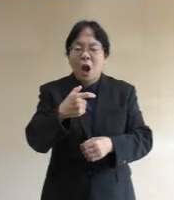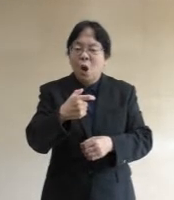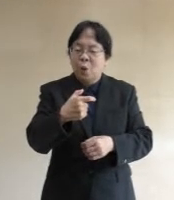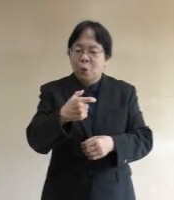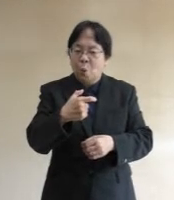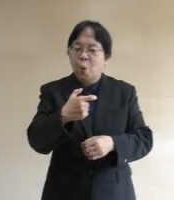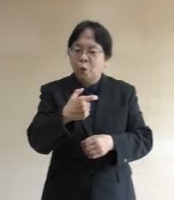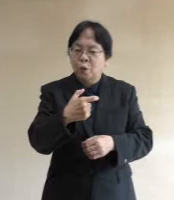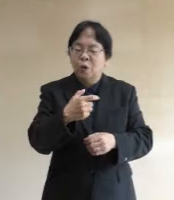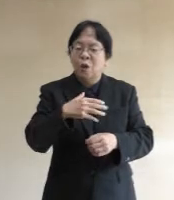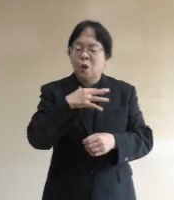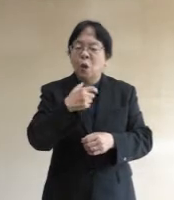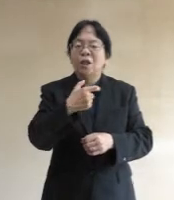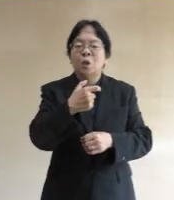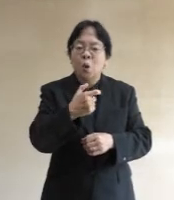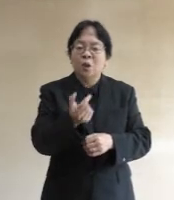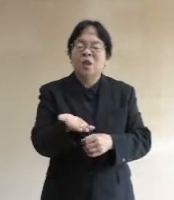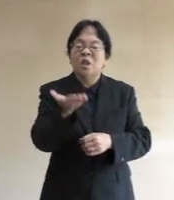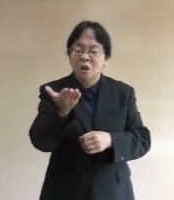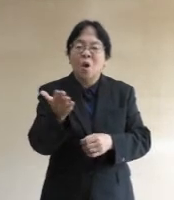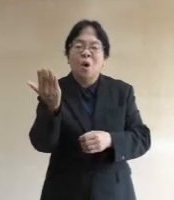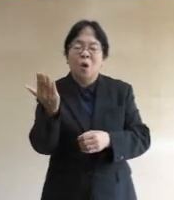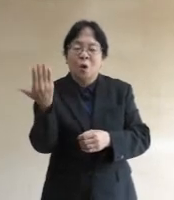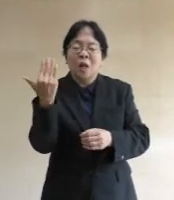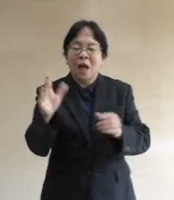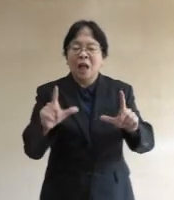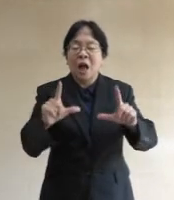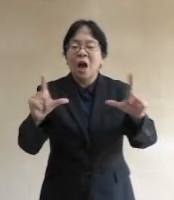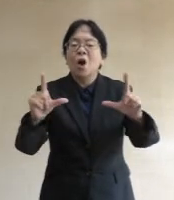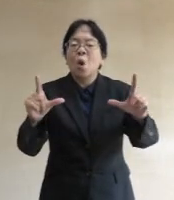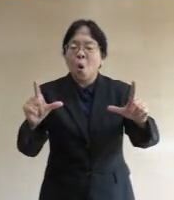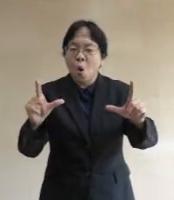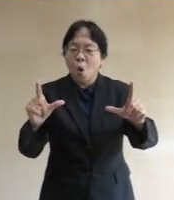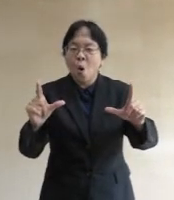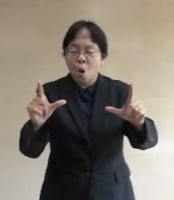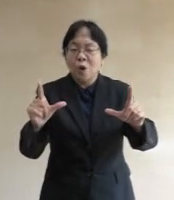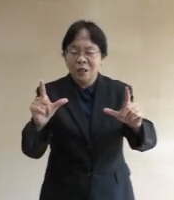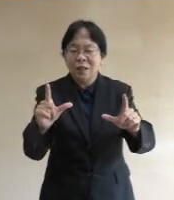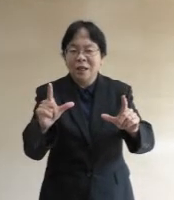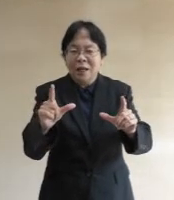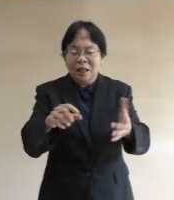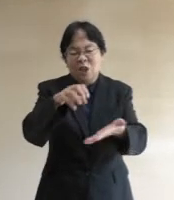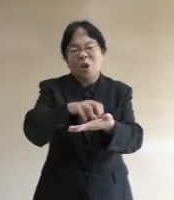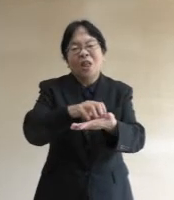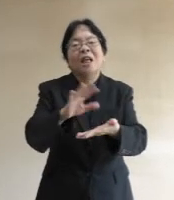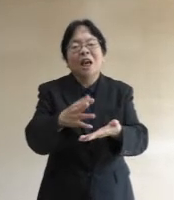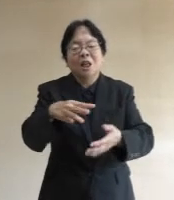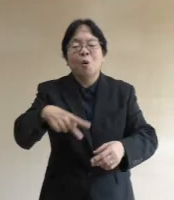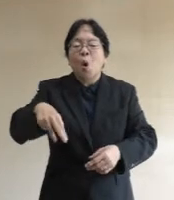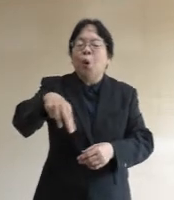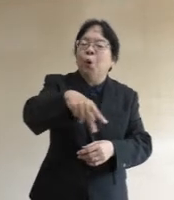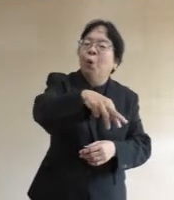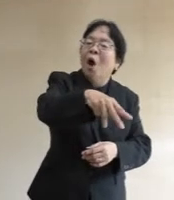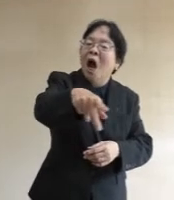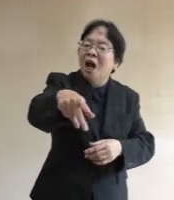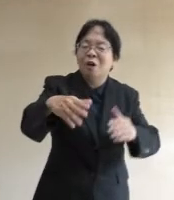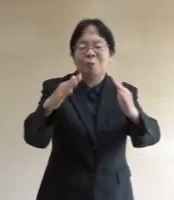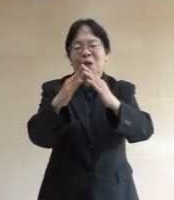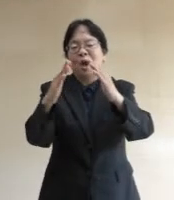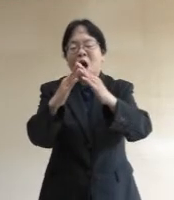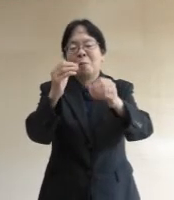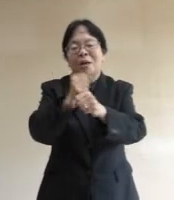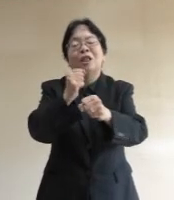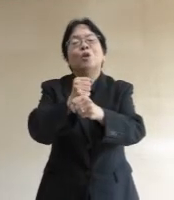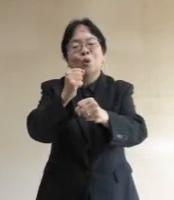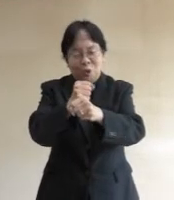なんとかシニア、まあ、あのこの間広報誌も出ておりましたけども、ウォーカブルな町とか作れということ